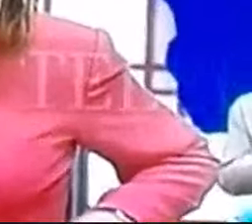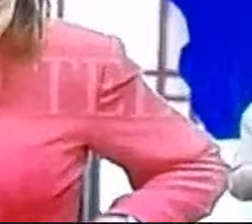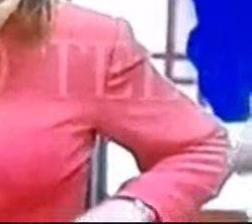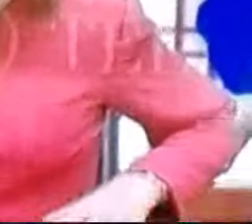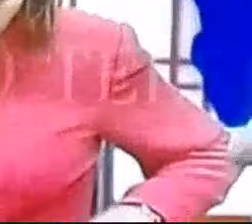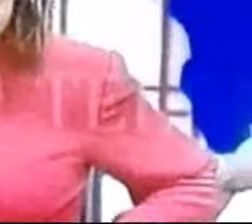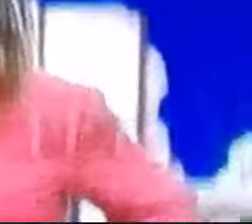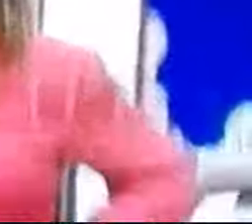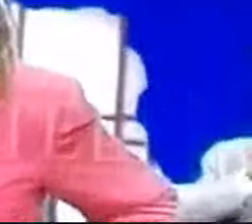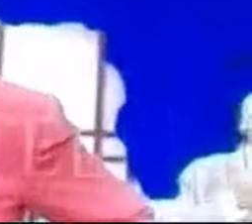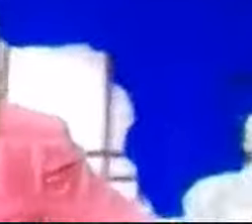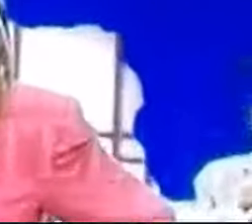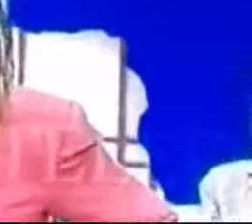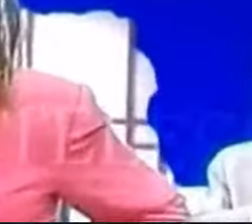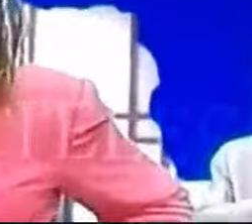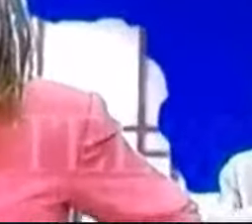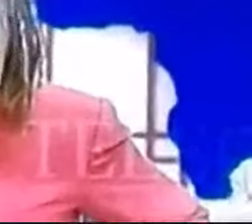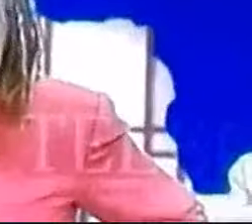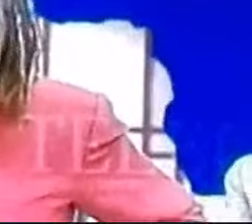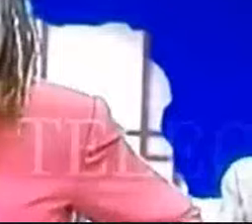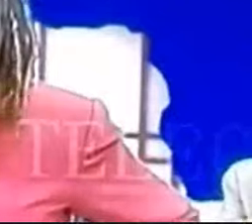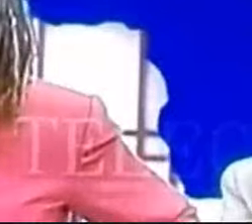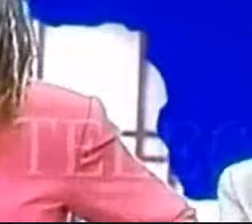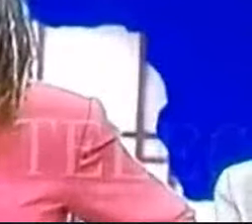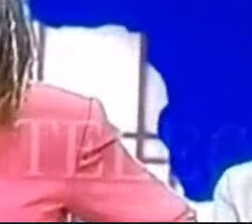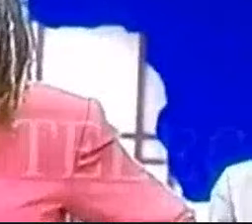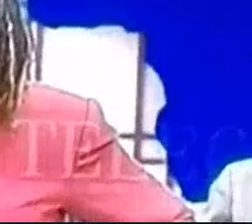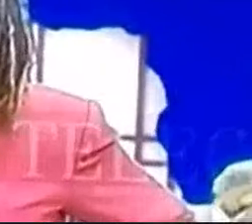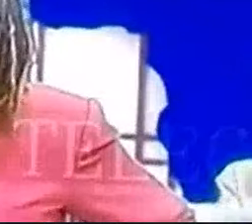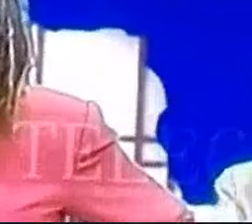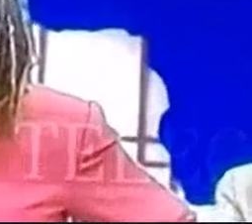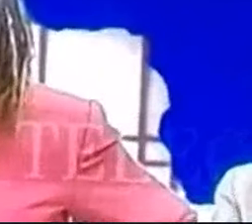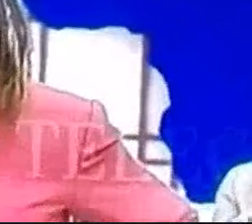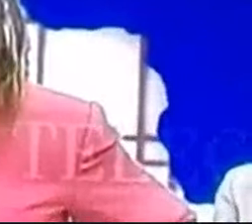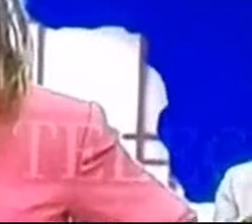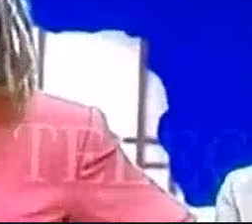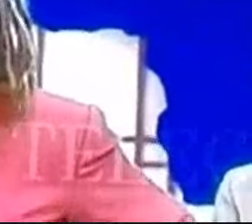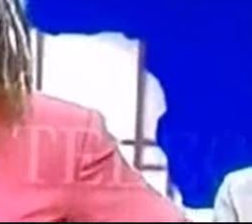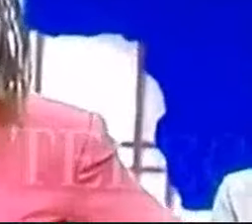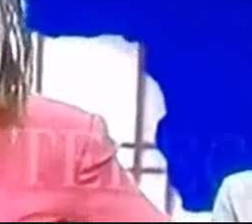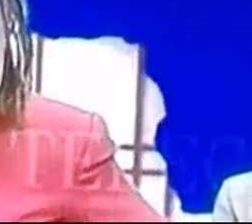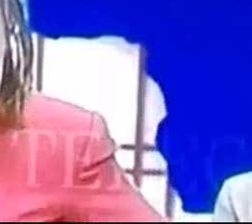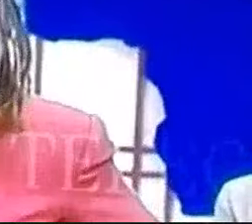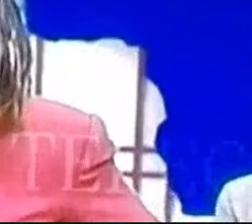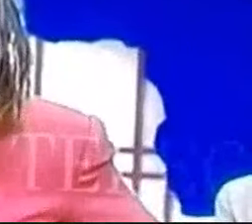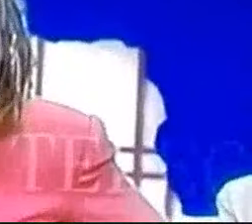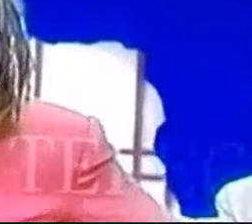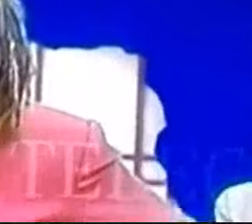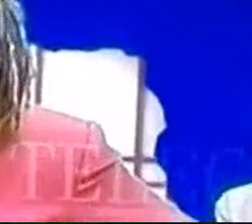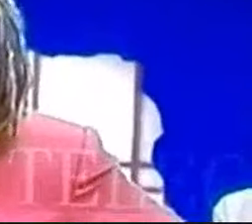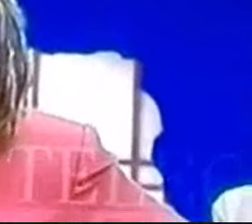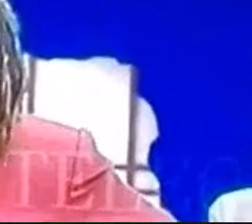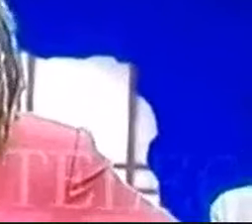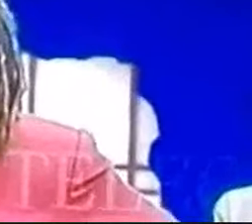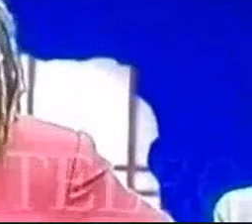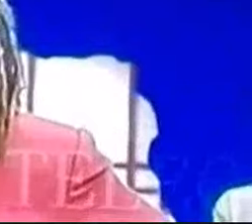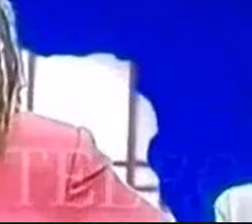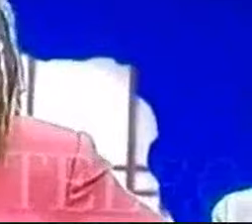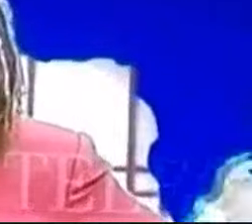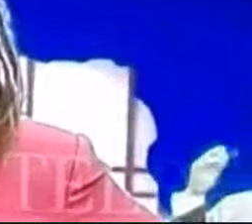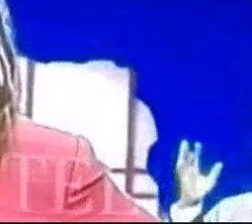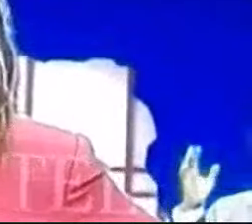des biens sur toute l'étendue du territoire national. Il attend de tous ses partenaires nationaux et internationaux un